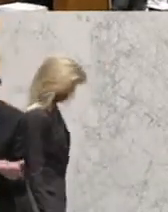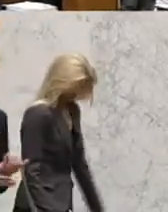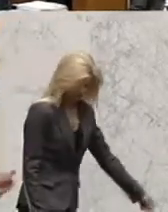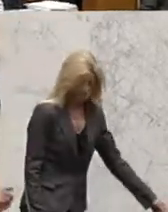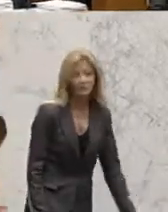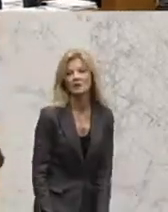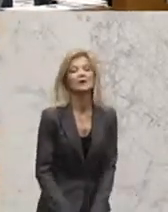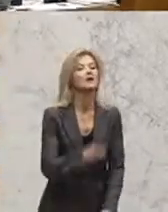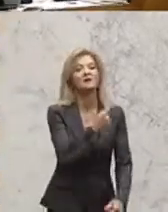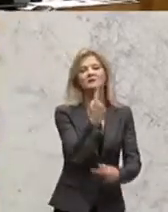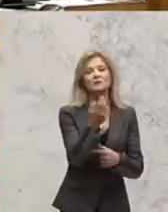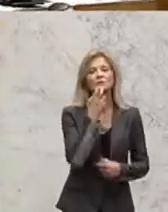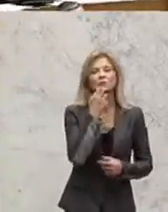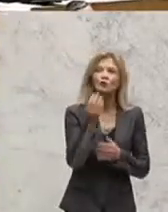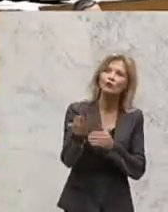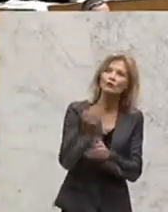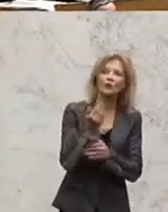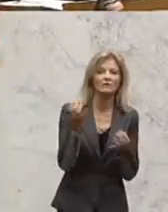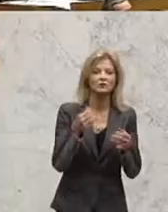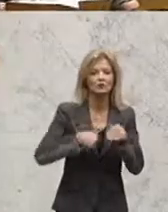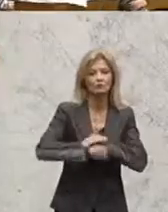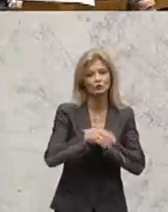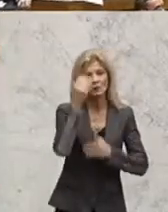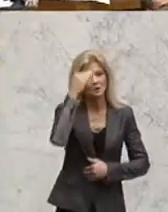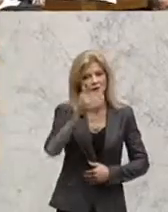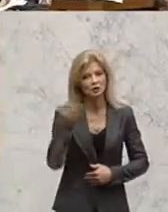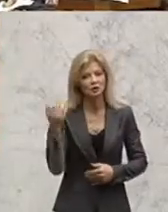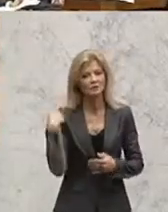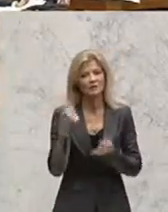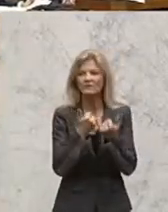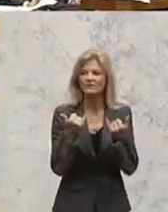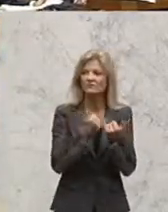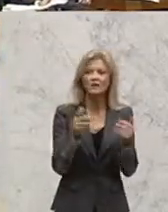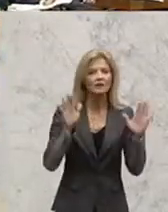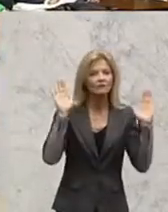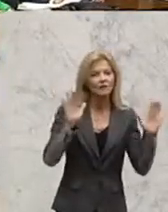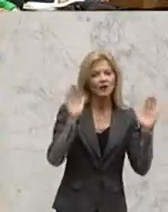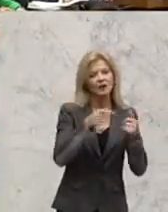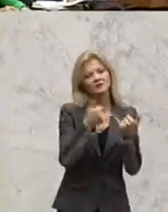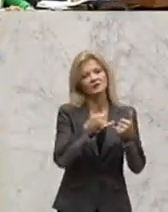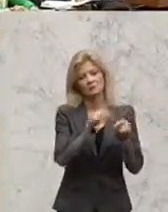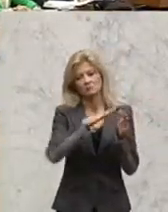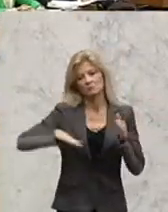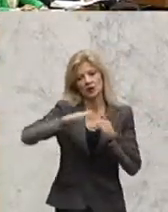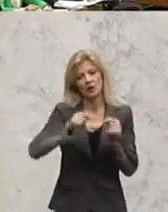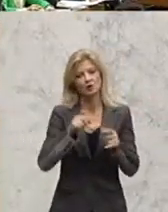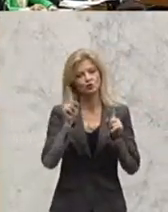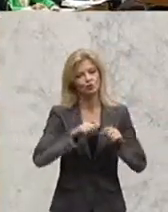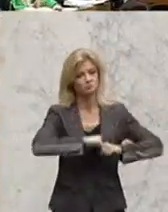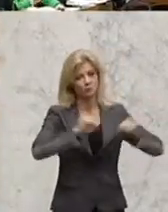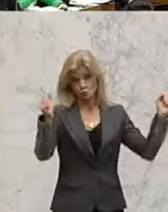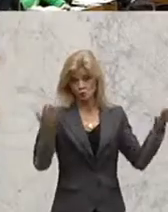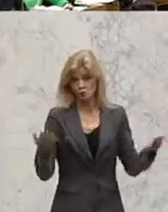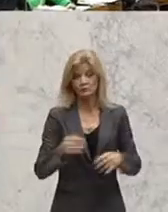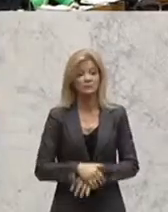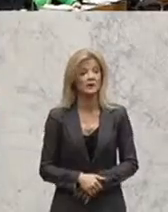Fußball-Europameisterschaft auch vorgehabt hat, in den Fansektoren Sprengstoff entsprechend zu deponieren, der aber auch, wie man nur einmal kurz